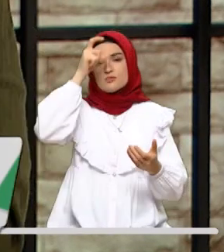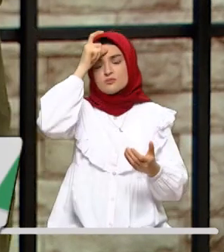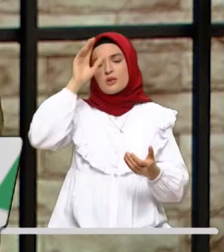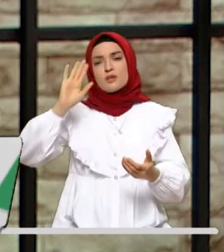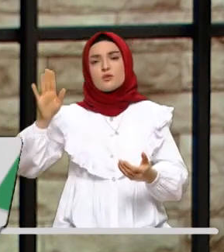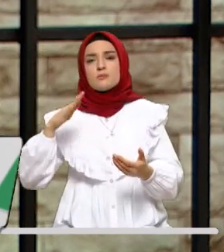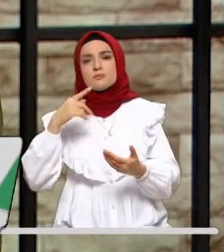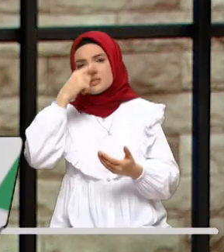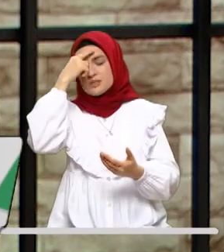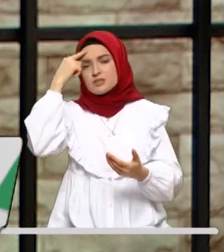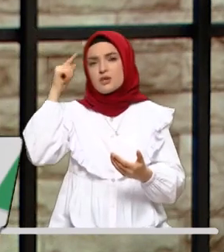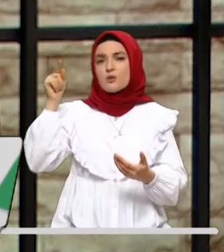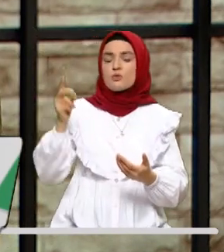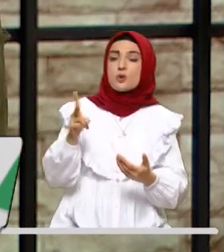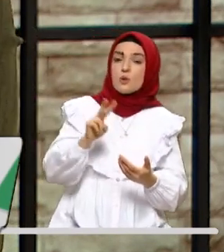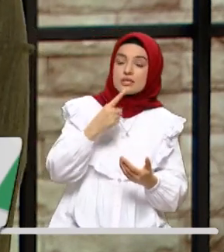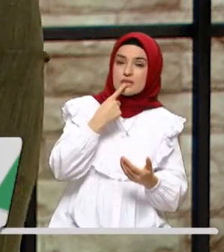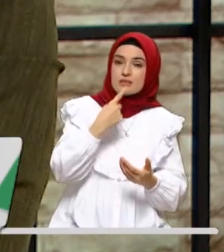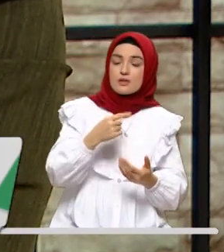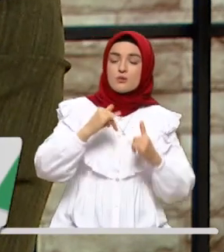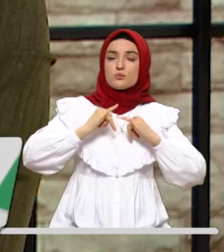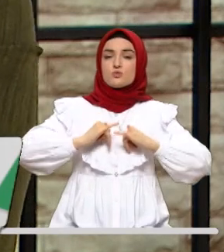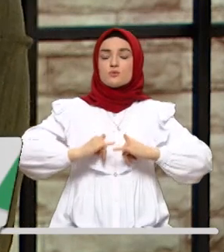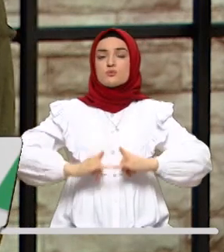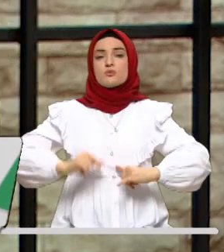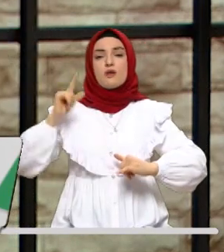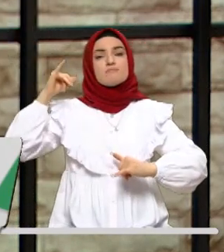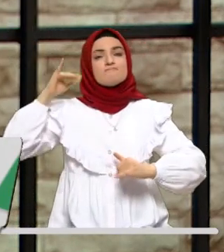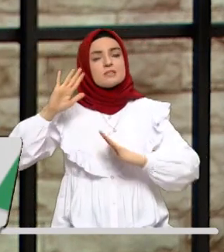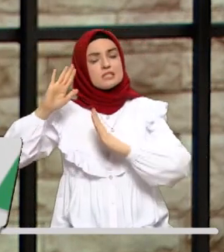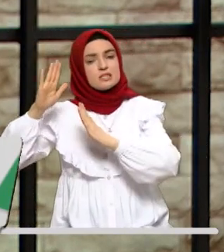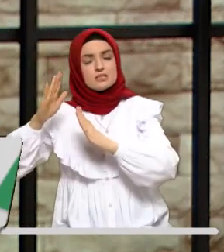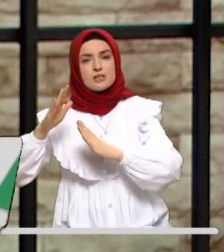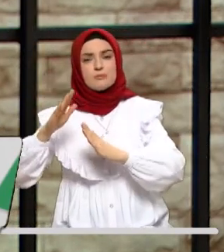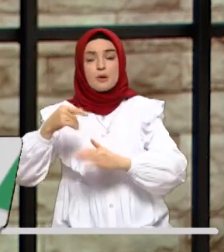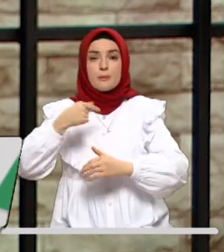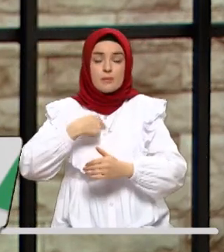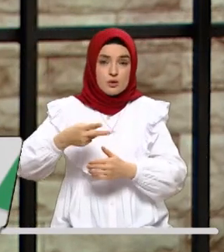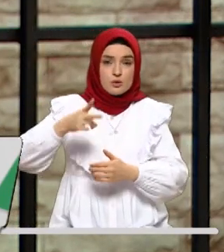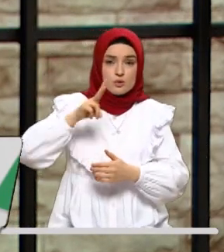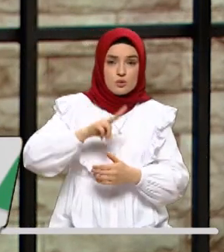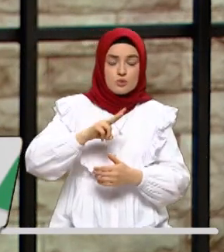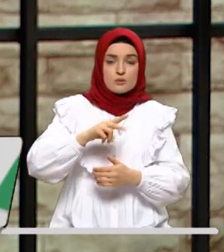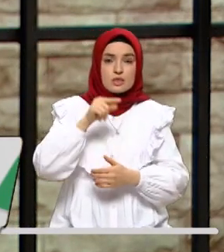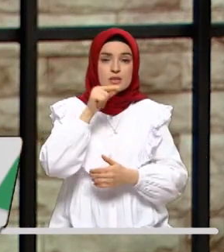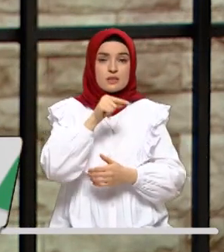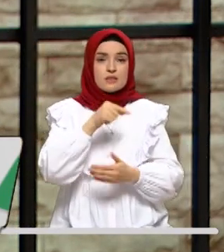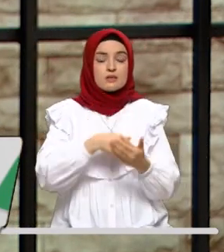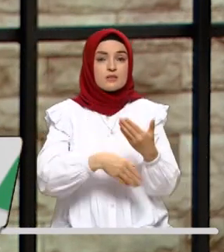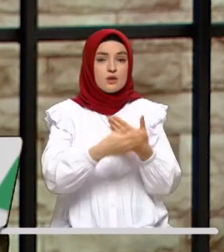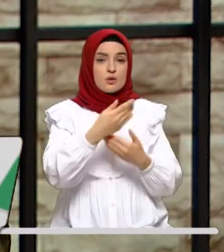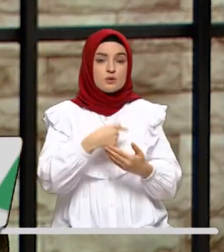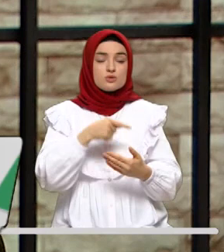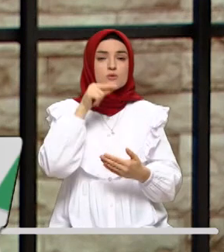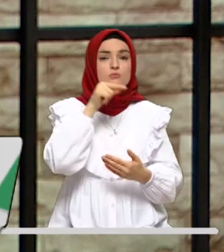İnşallah orada öleceğim, vatanımda öleceğim. Huzur-u Hakk'a, Ulu Divan'a varacağım. Ben ölürsem senden evvel